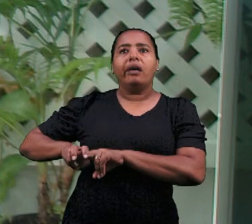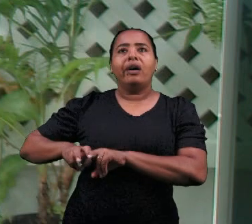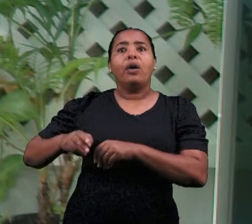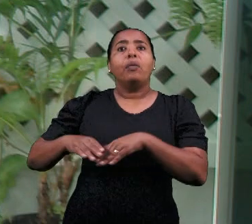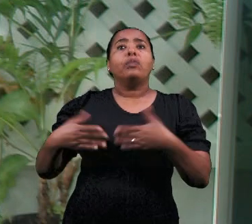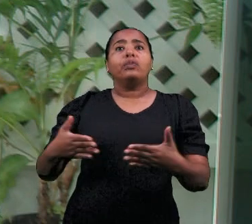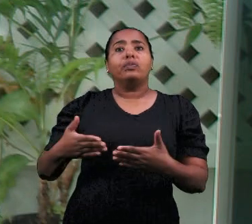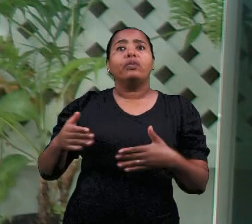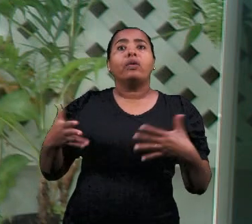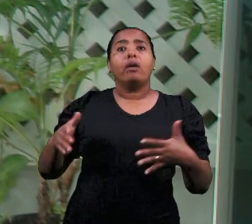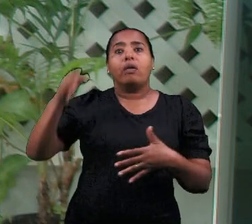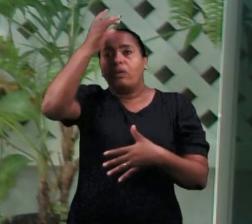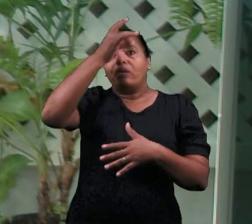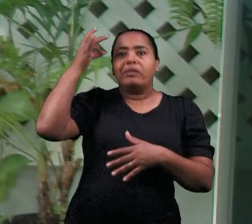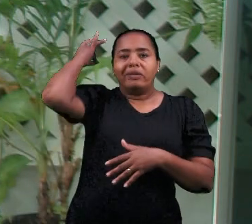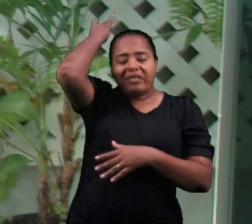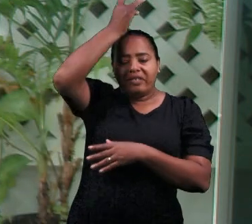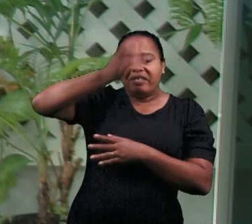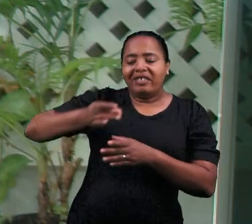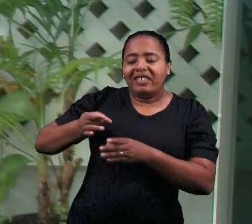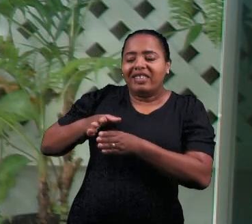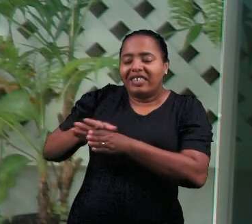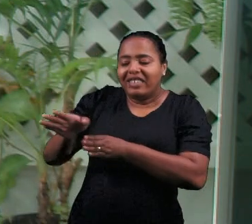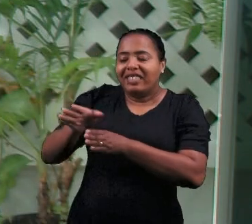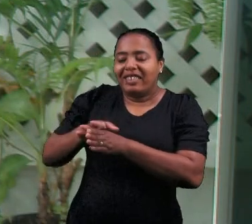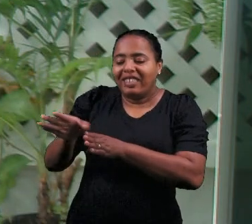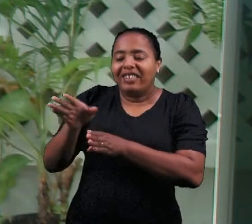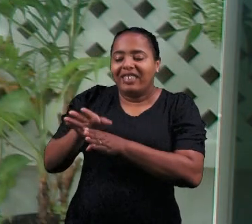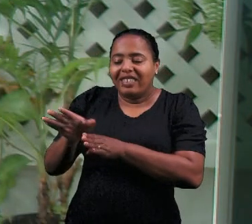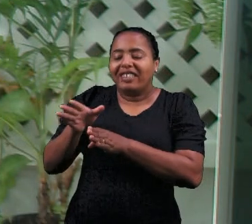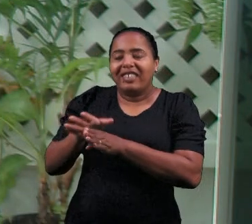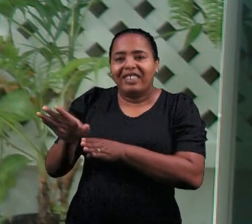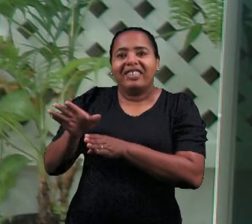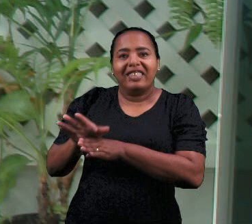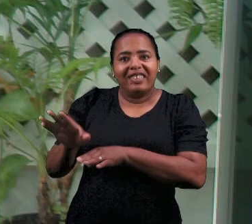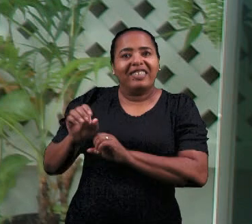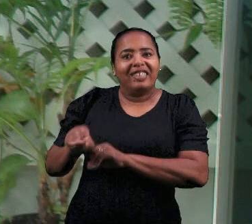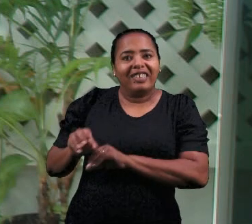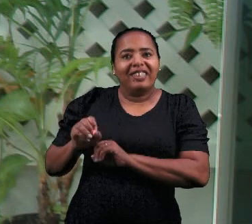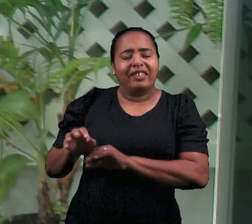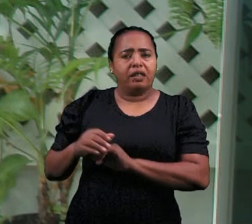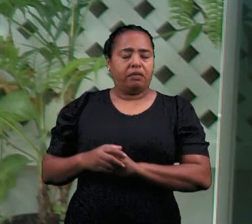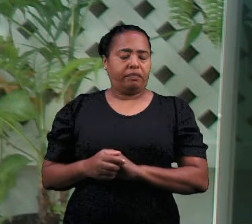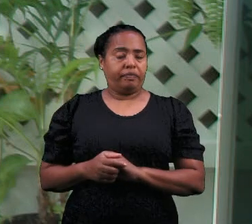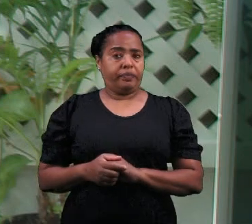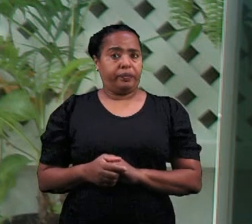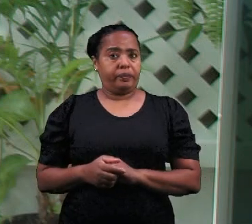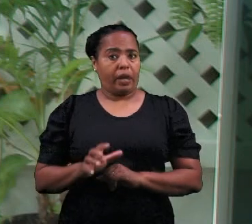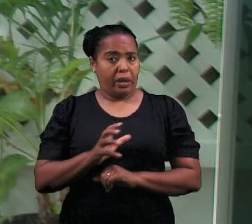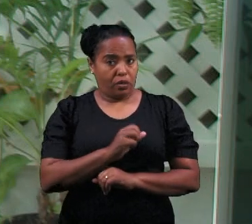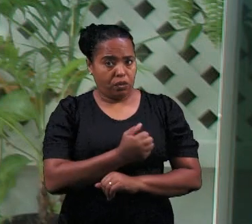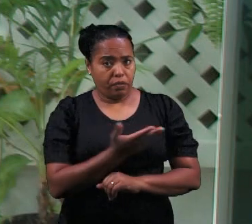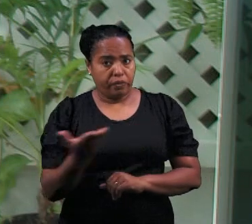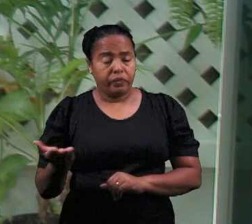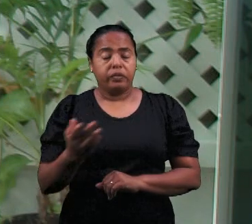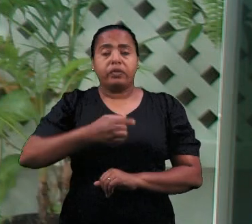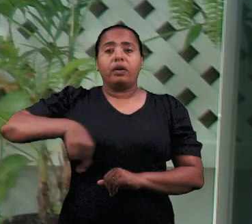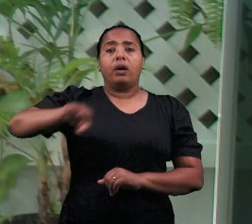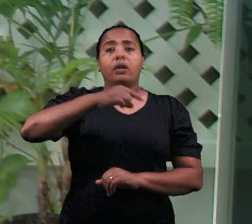progrès qu'il n'y avait pas dans d'autres endroits. On s'assoit parce que le Saint-Esprit aide. Mes